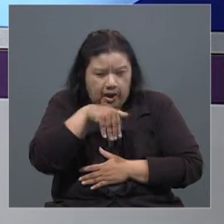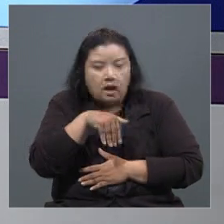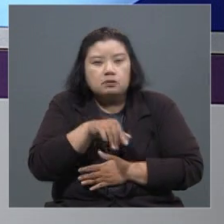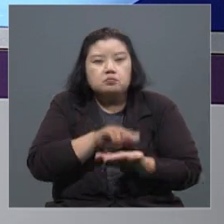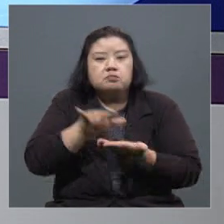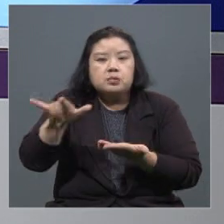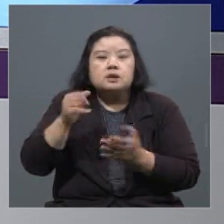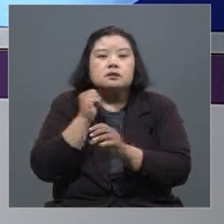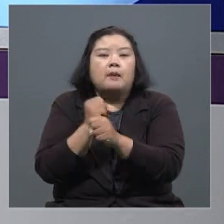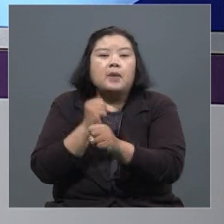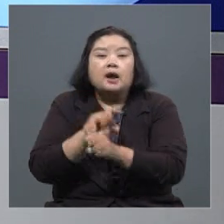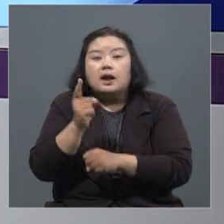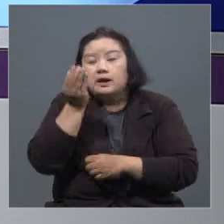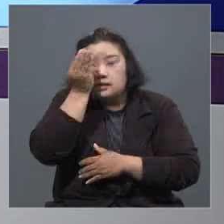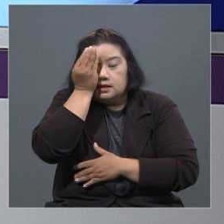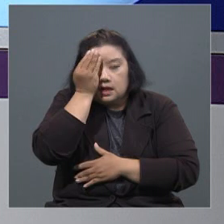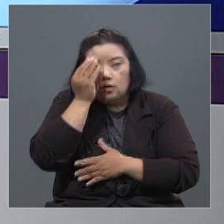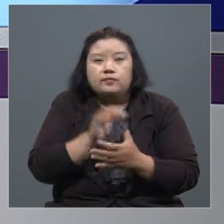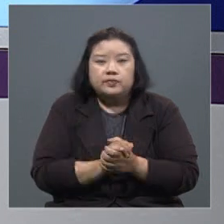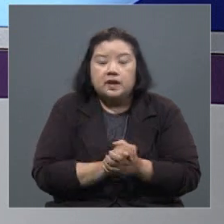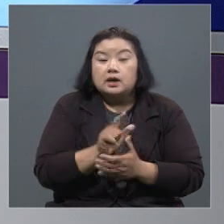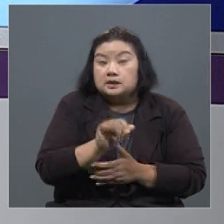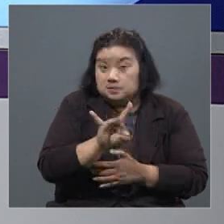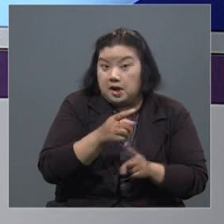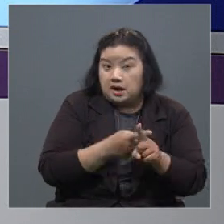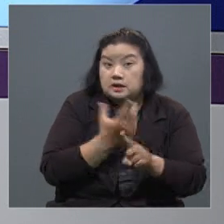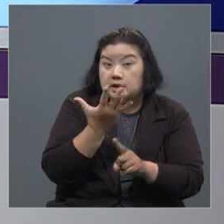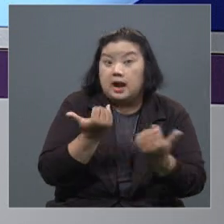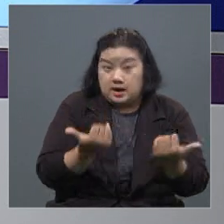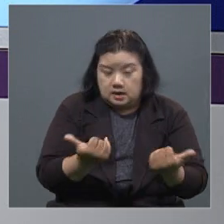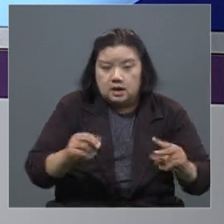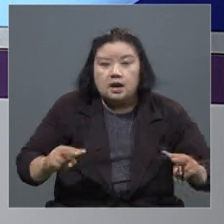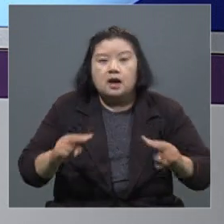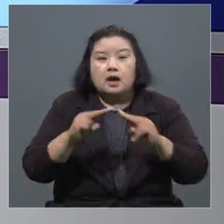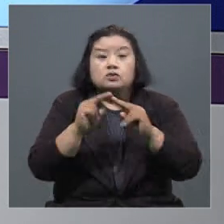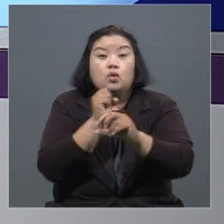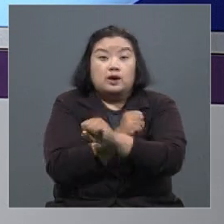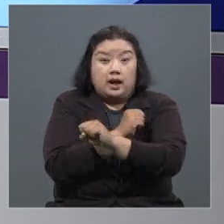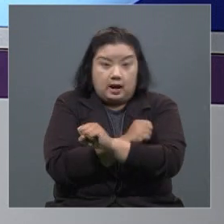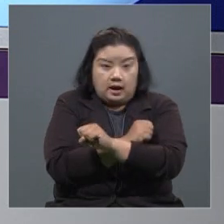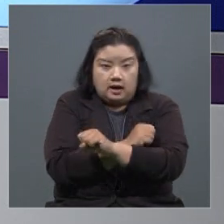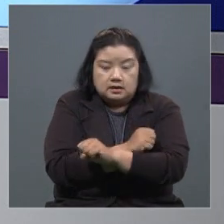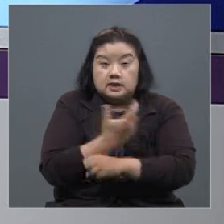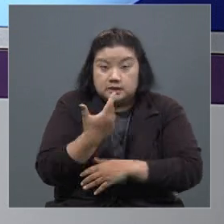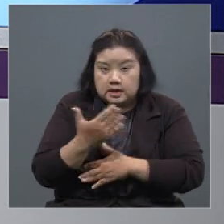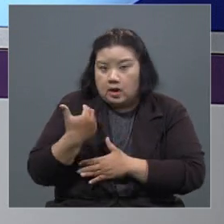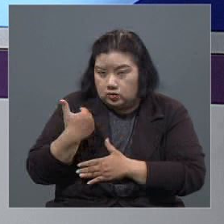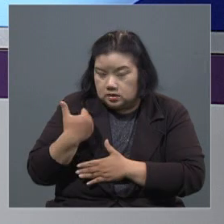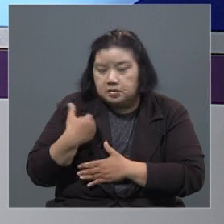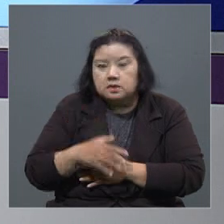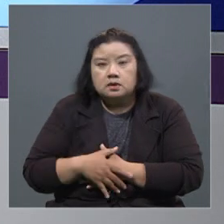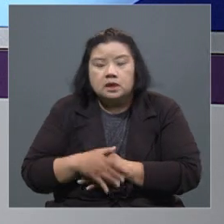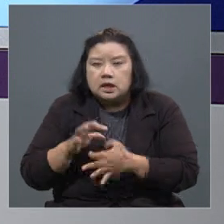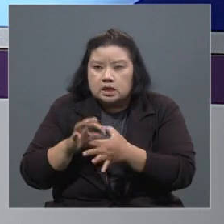ราเอลดังนั้น28พฤษภาคมนี้ครับทางกระทรวงแรงงานจะไปสำรวจสถานการณ์ที่อิสราเอลก่อนนะ